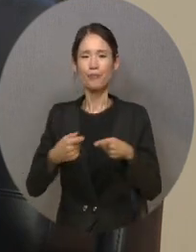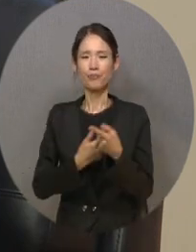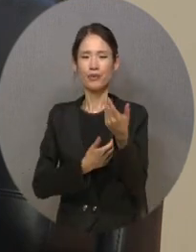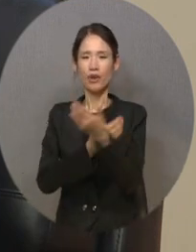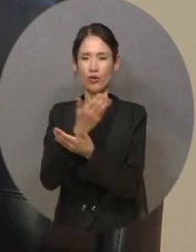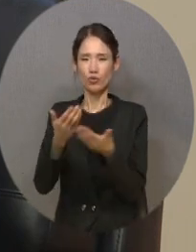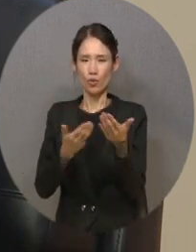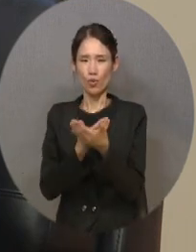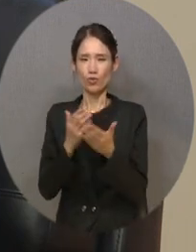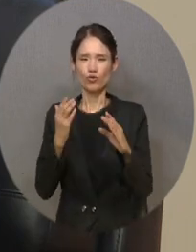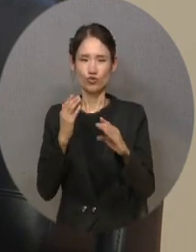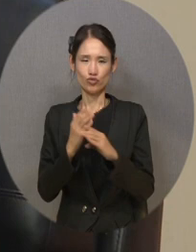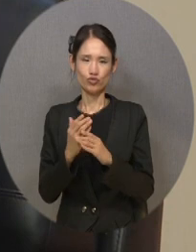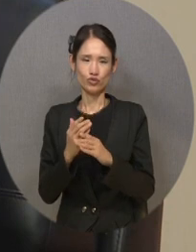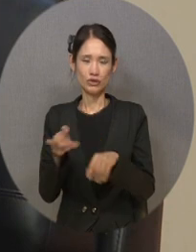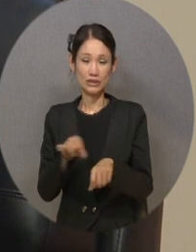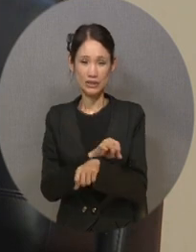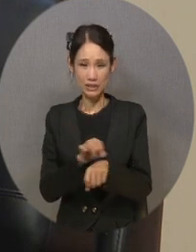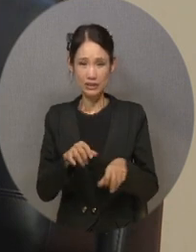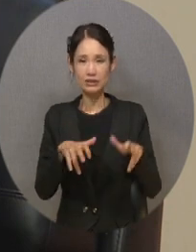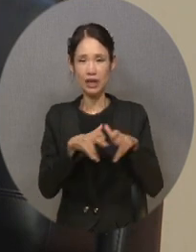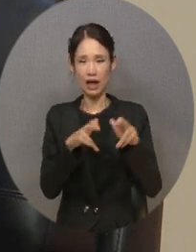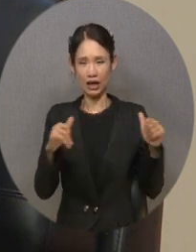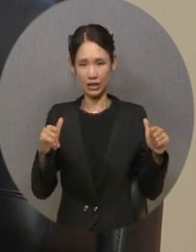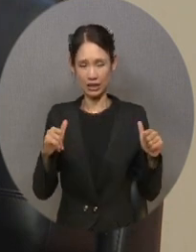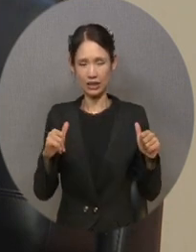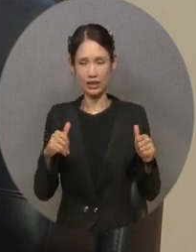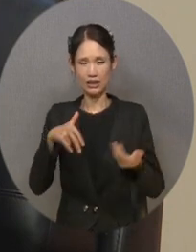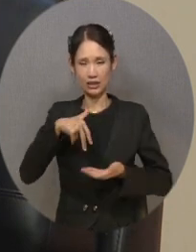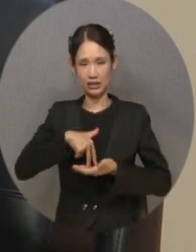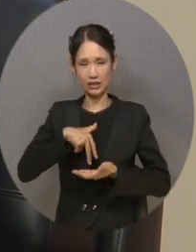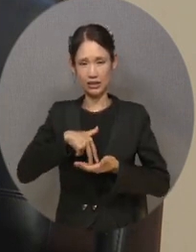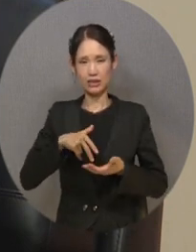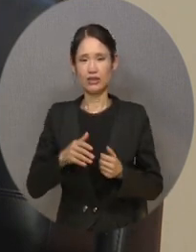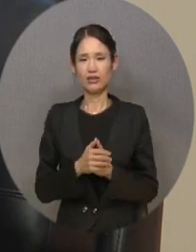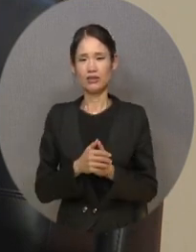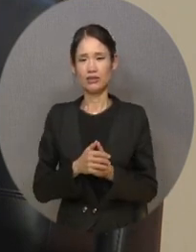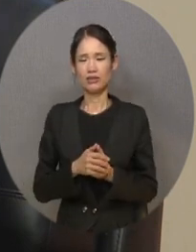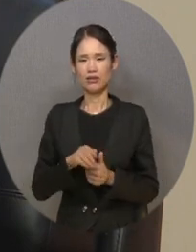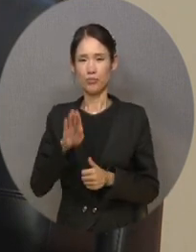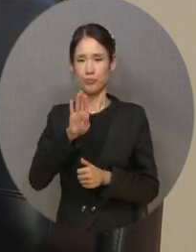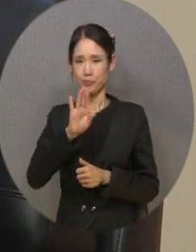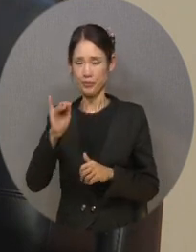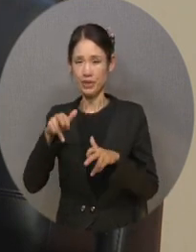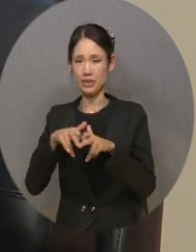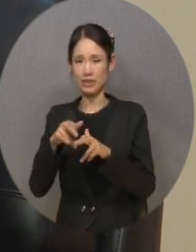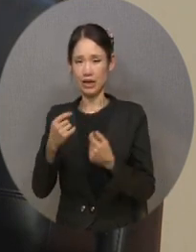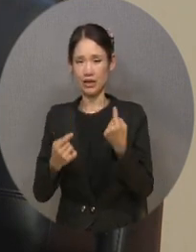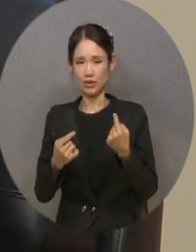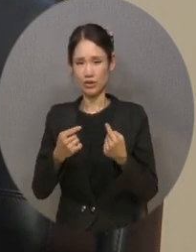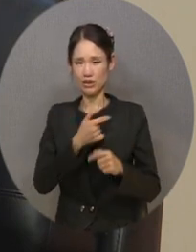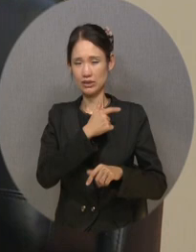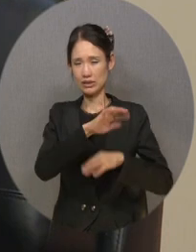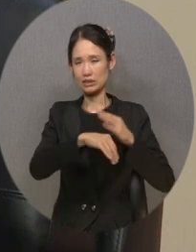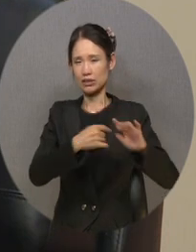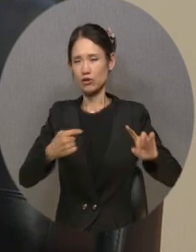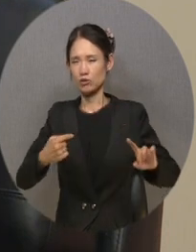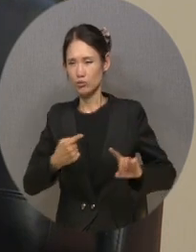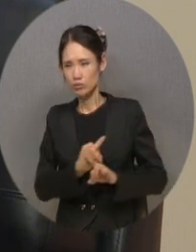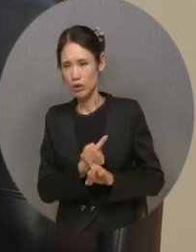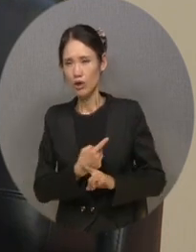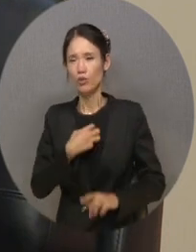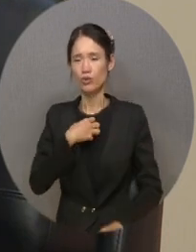있는데요. 그런데 특히 이제 장애 당사자들은, 장애인들은 이런 대전환에서 오는 그